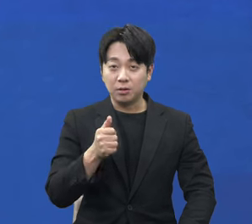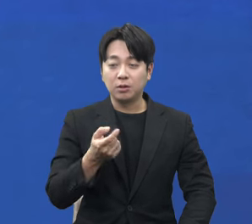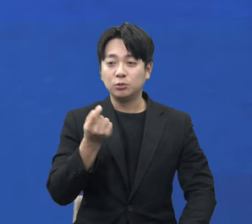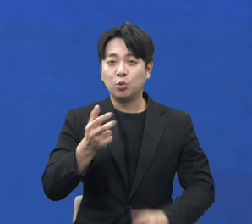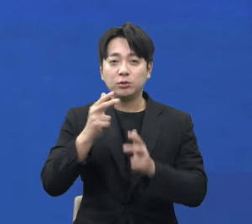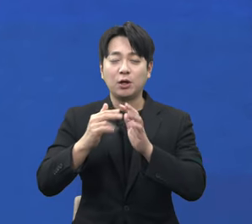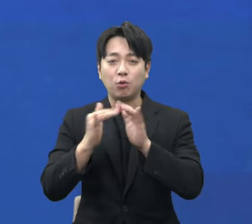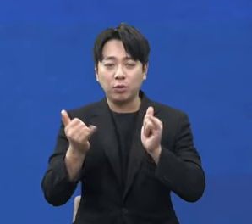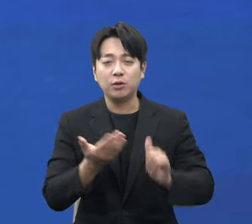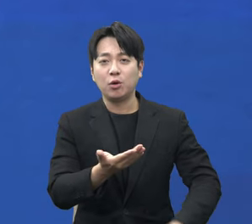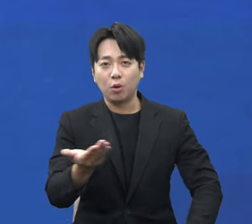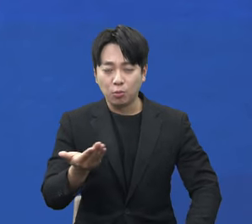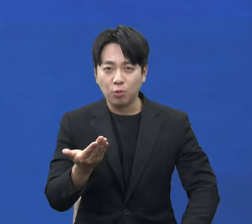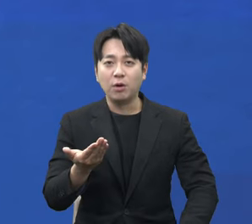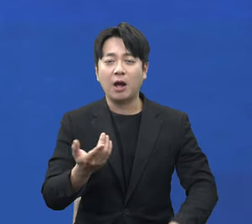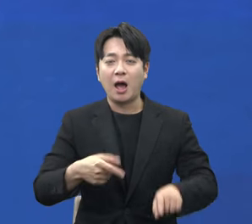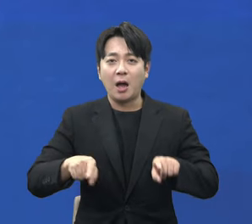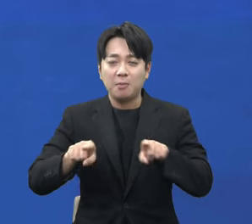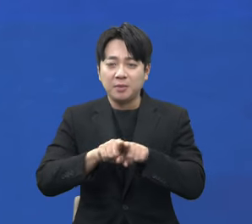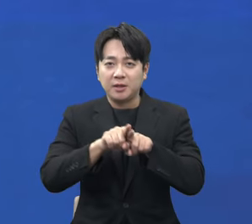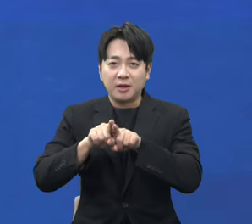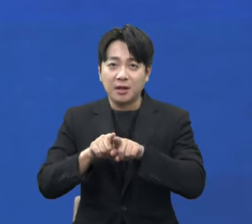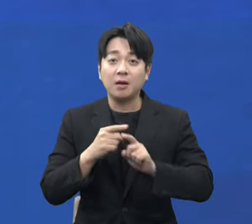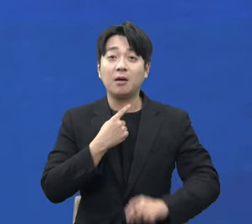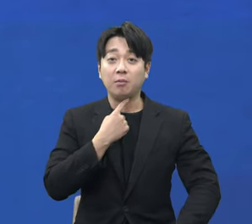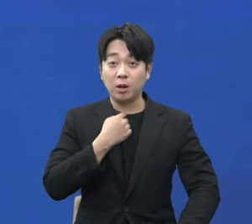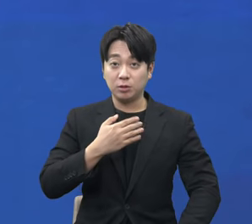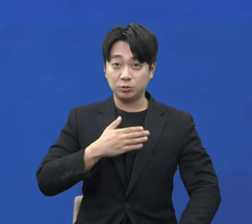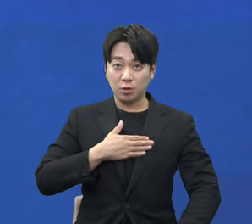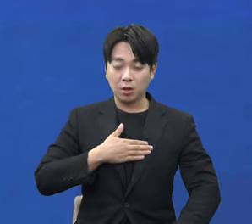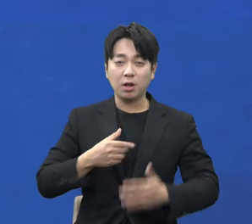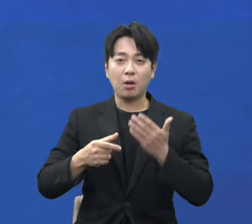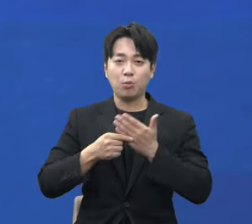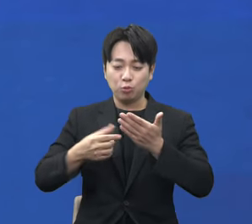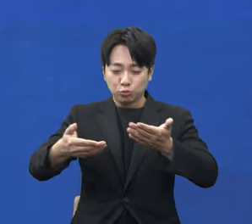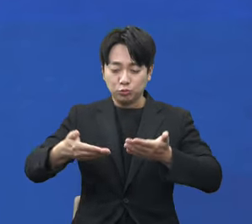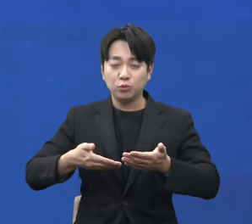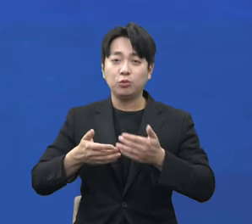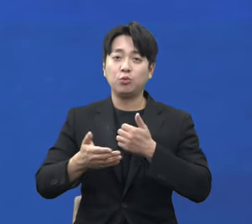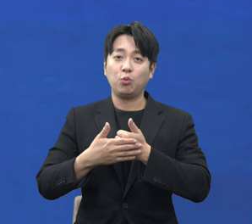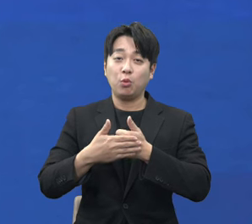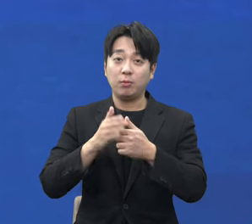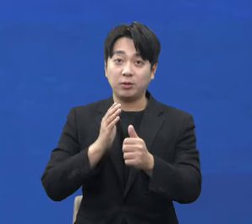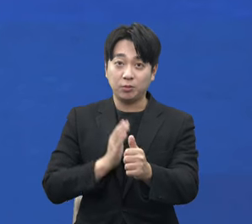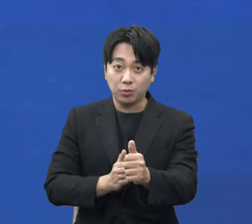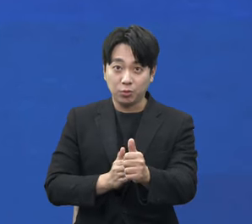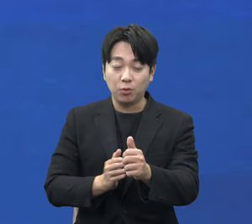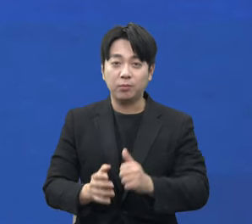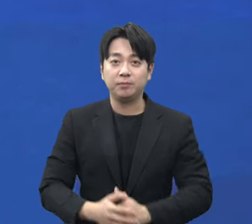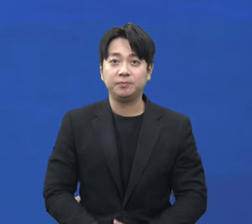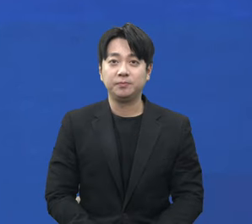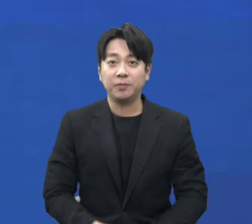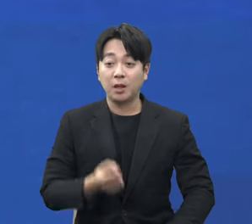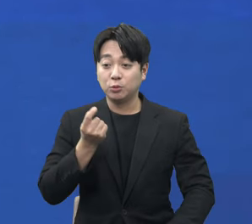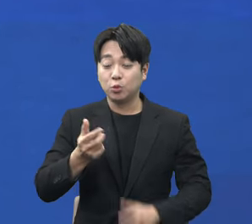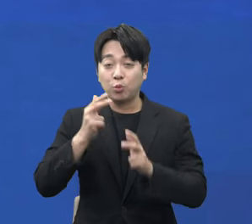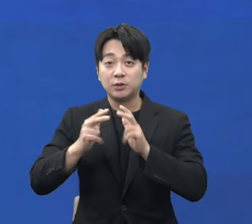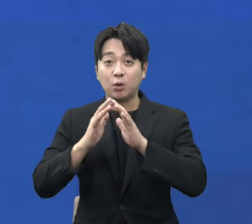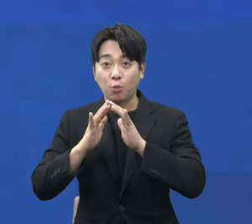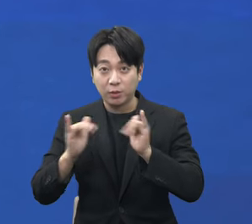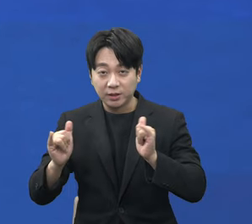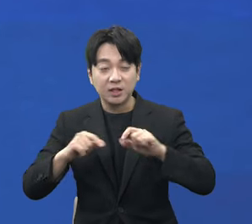오세희를 여러분들이 뽑아주시면 여러분에 대한 정치권에서도 소상공인을 당당하게 쓸 수 있는